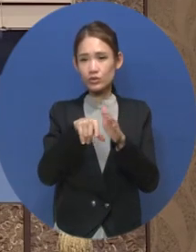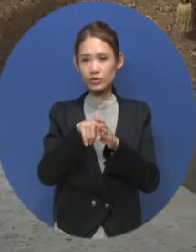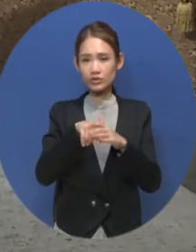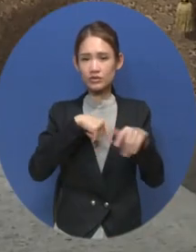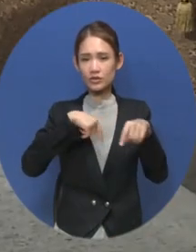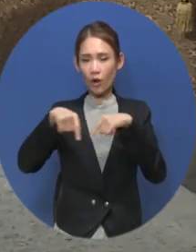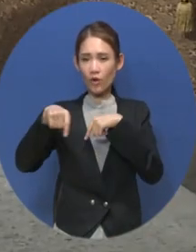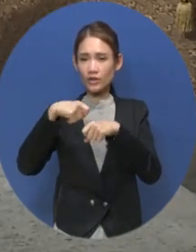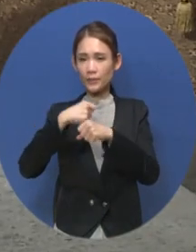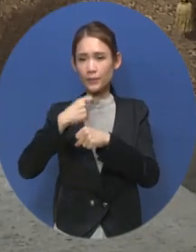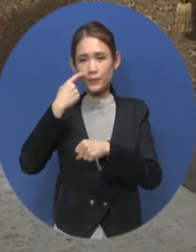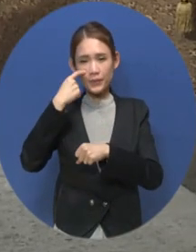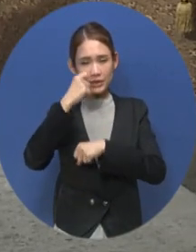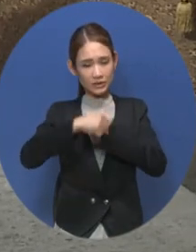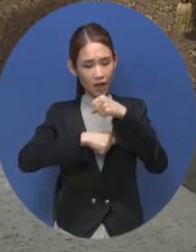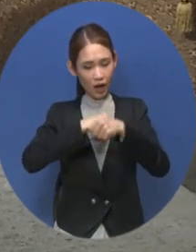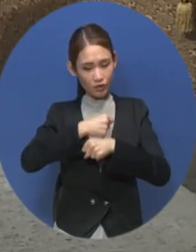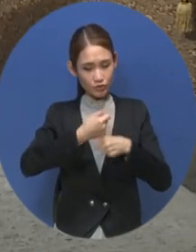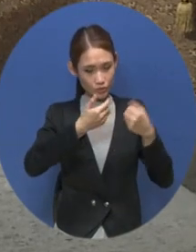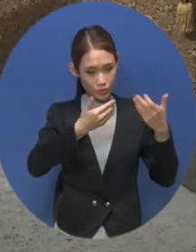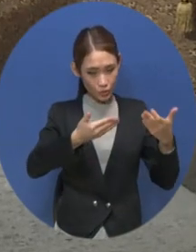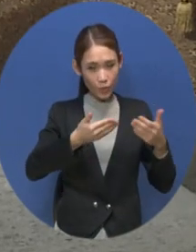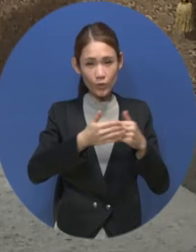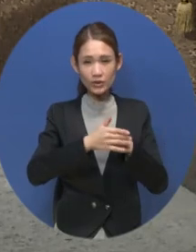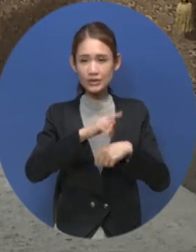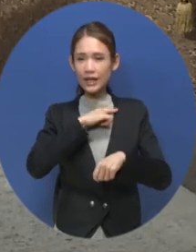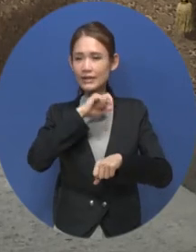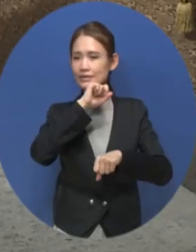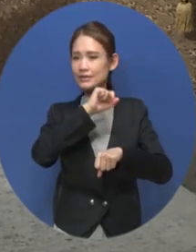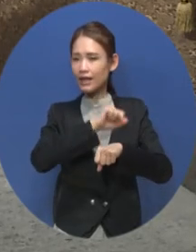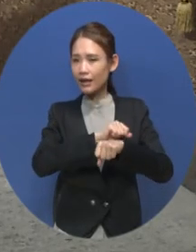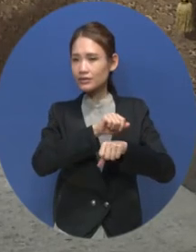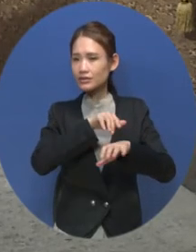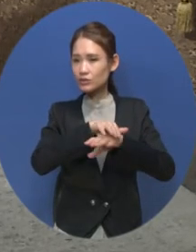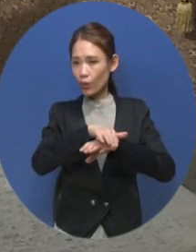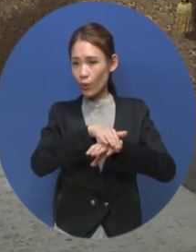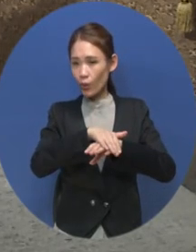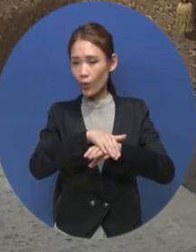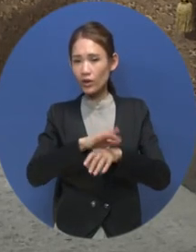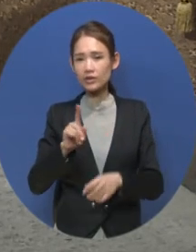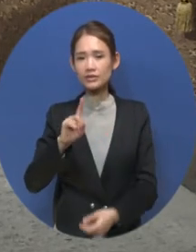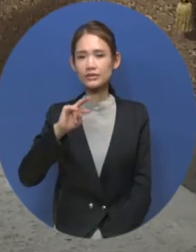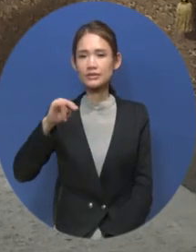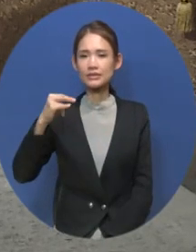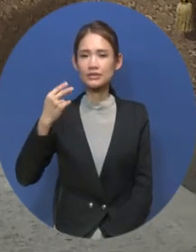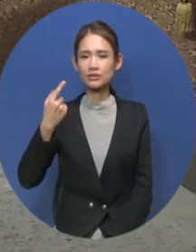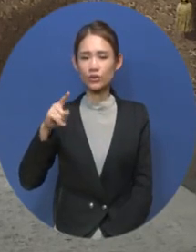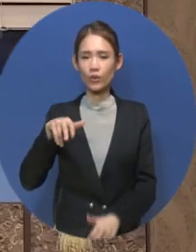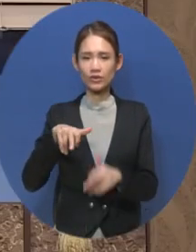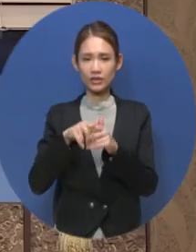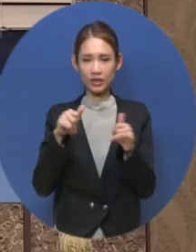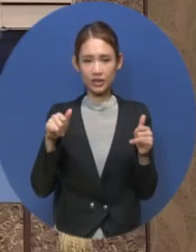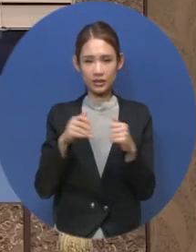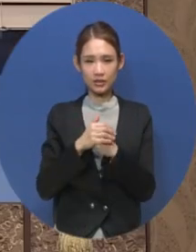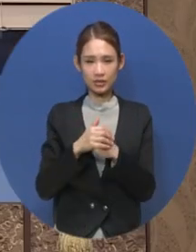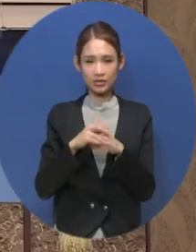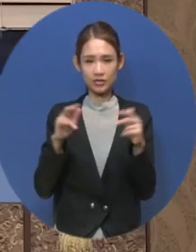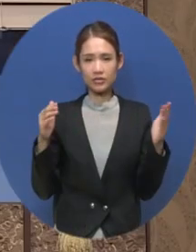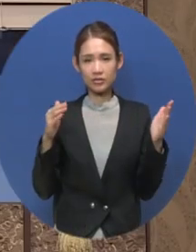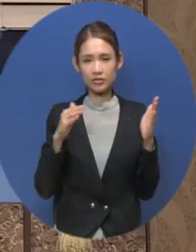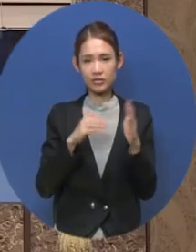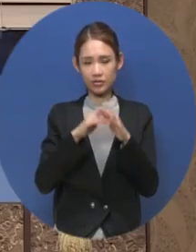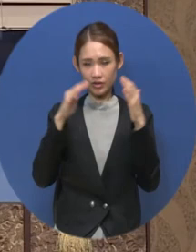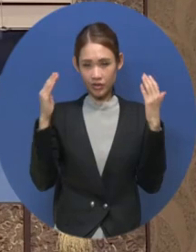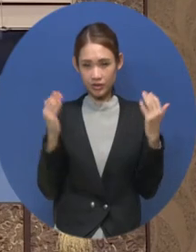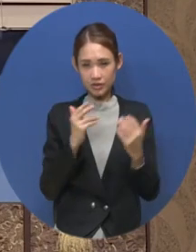만들어 보자. 그래서 자율성을 주고 그걸 가장 잘하는 조직은 시도장애인재회가 아닐까. 또 그쵸. 시군구에 그래서 지금까지는 저희가